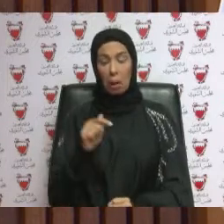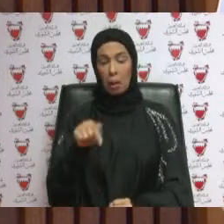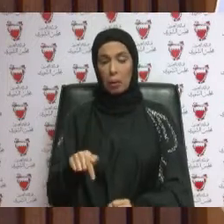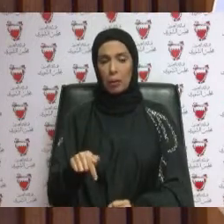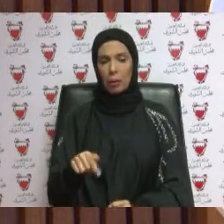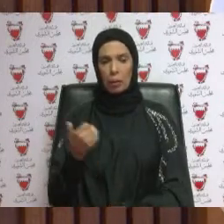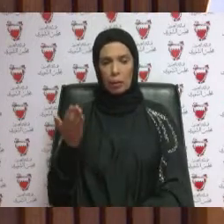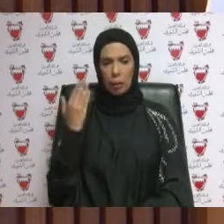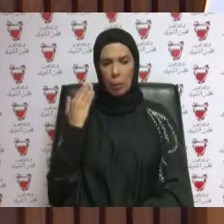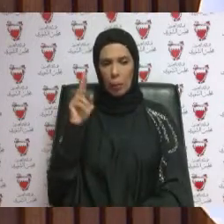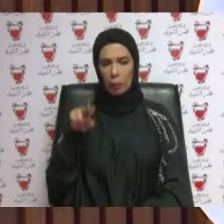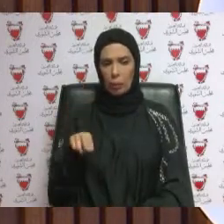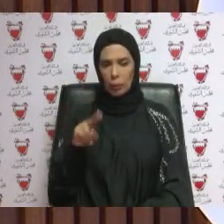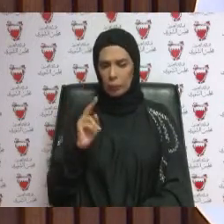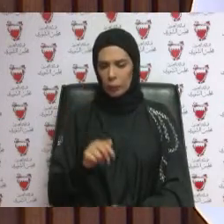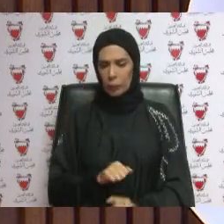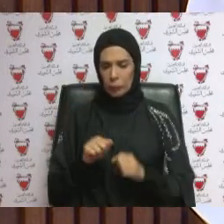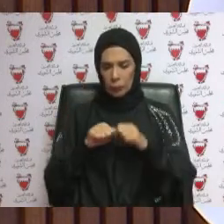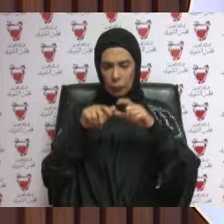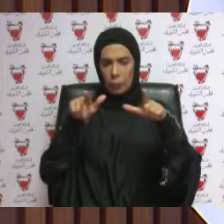يومين قرأت مقال أو خبر